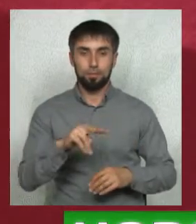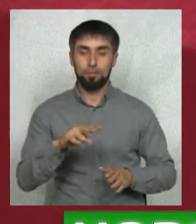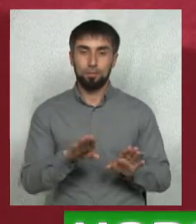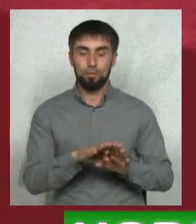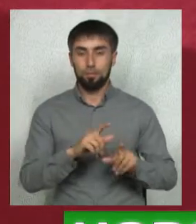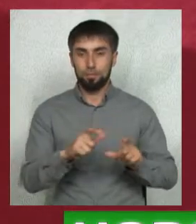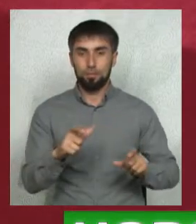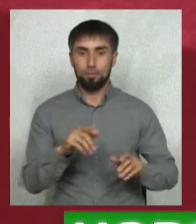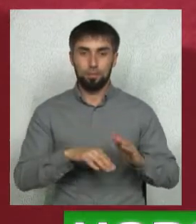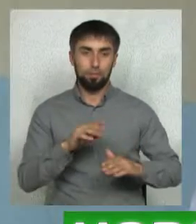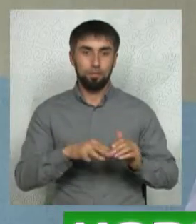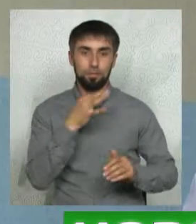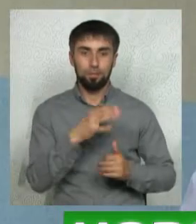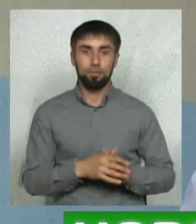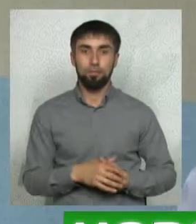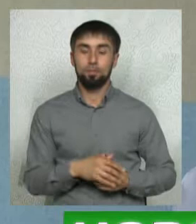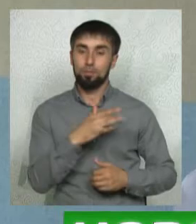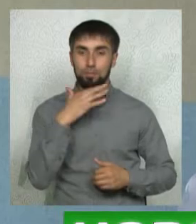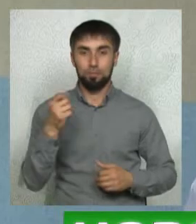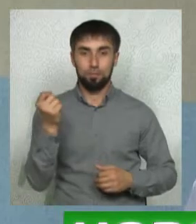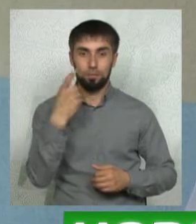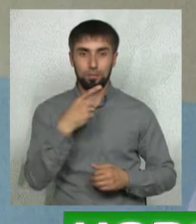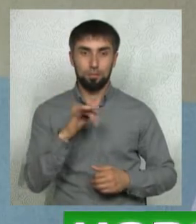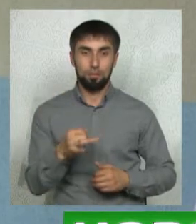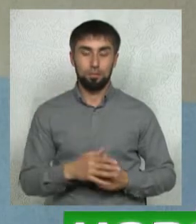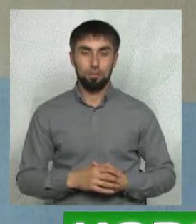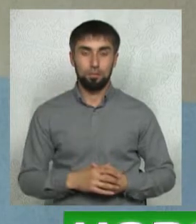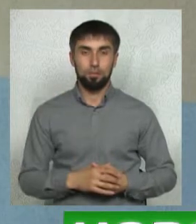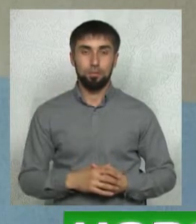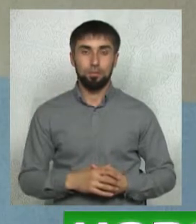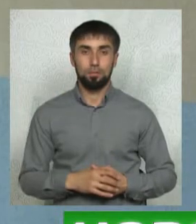такая практика нравится. Многое узнала и...